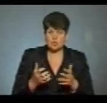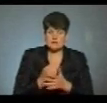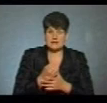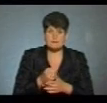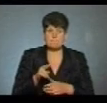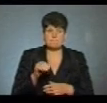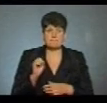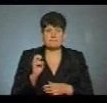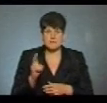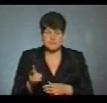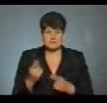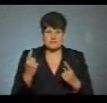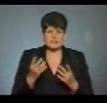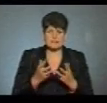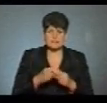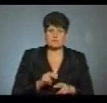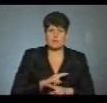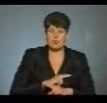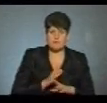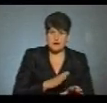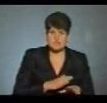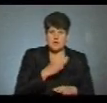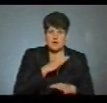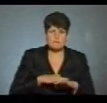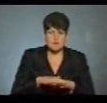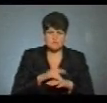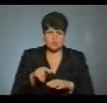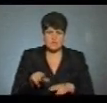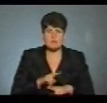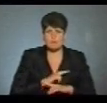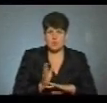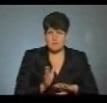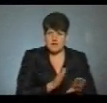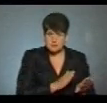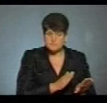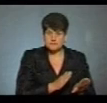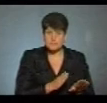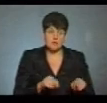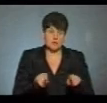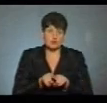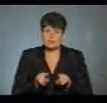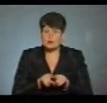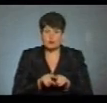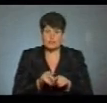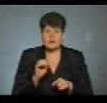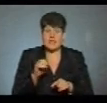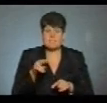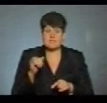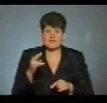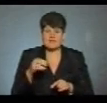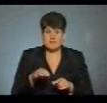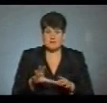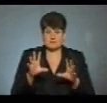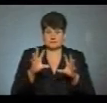маса кількість би померла, маса хворих, даруйте, померла би, але так само епідемія швидко би